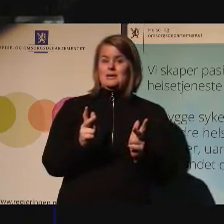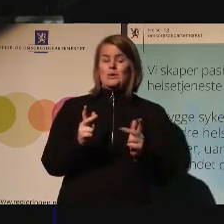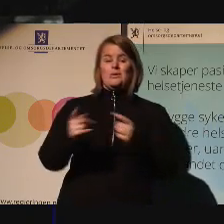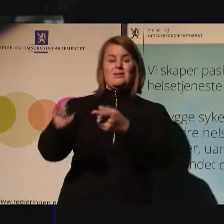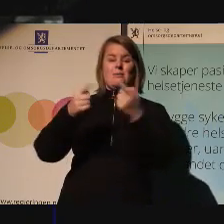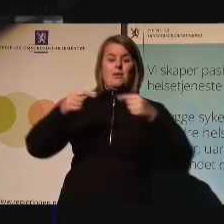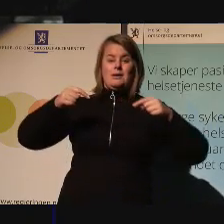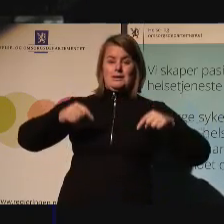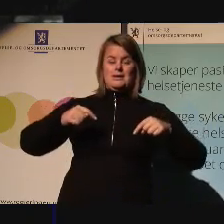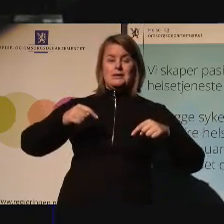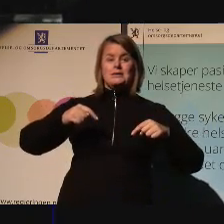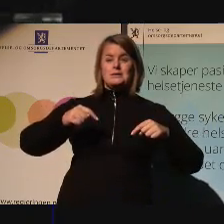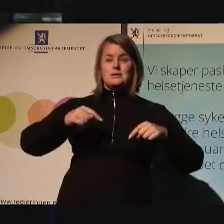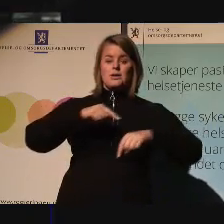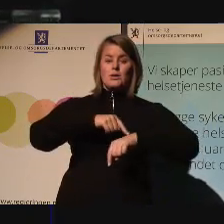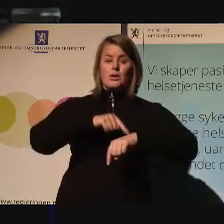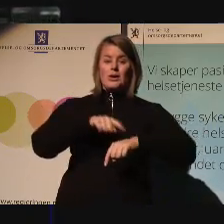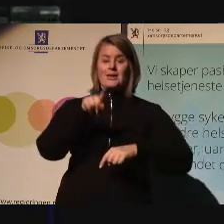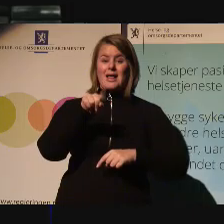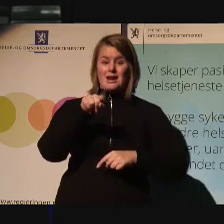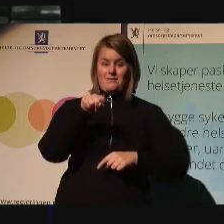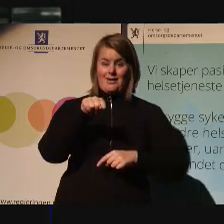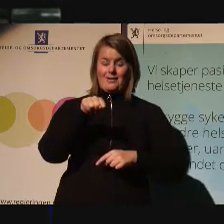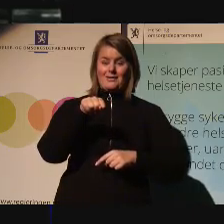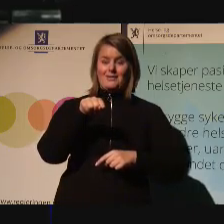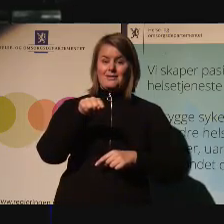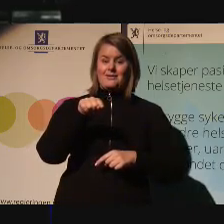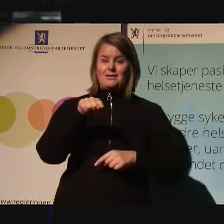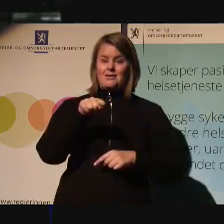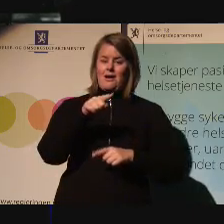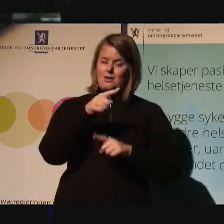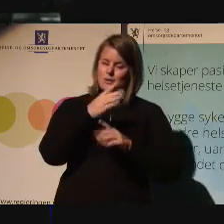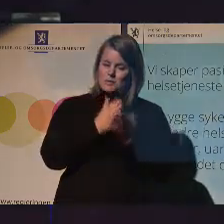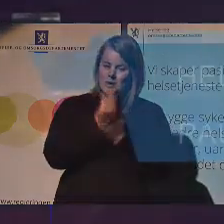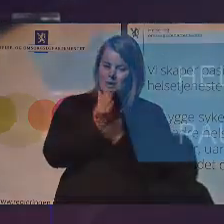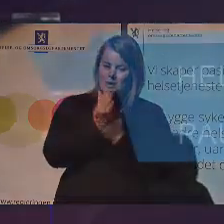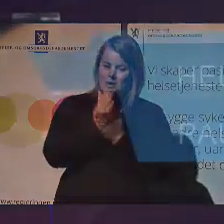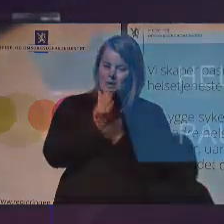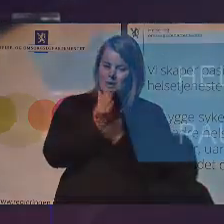skal møtes igjen. Her klokken 11, og da starter vi opp 11 sharp.